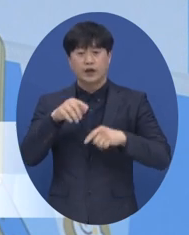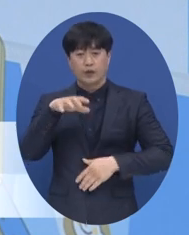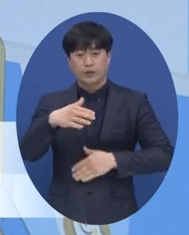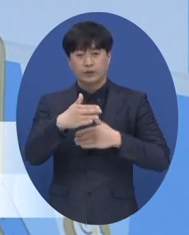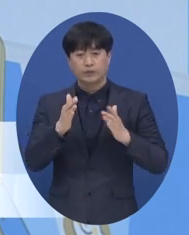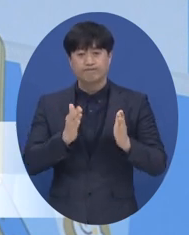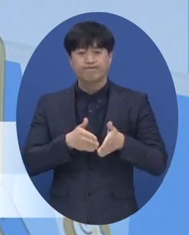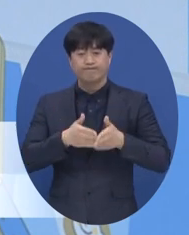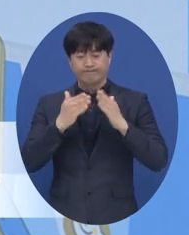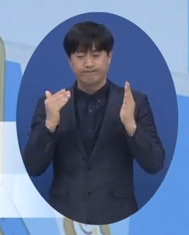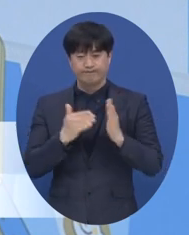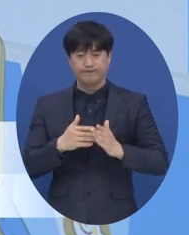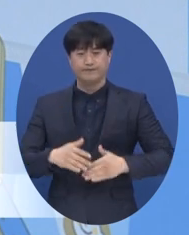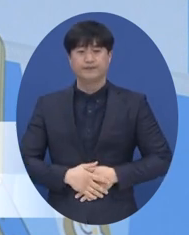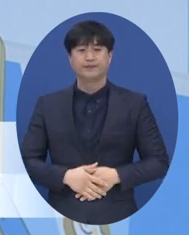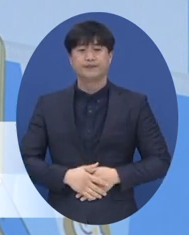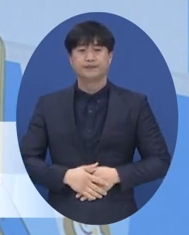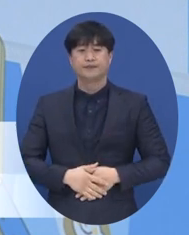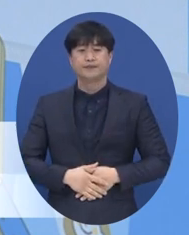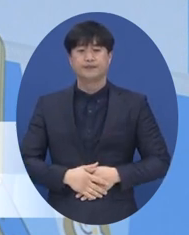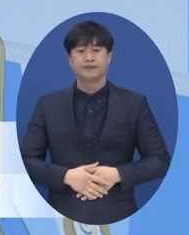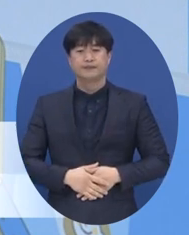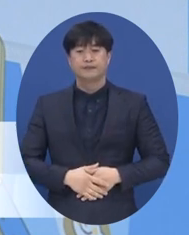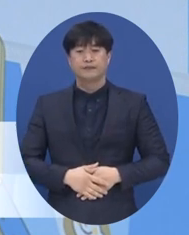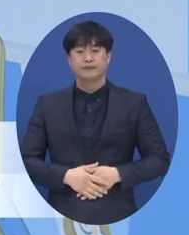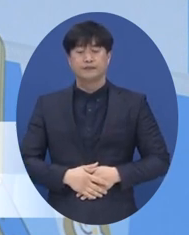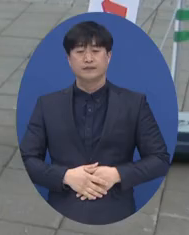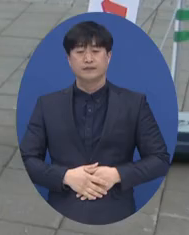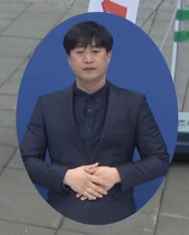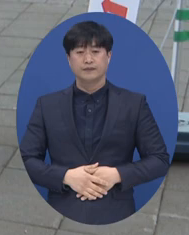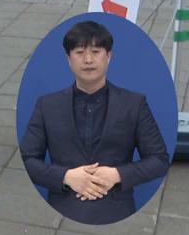열었습니다. 구영슬 기자가 현장 취재했습니다.